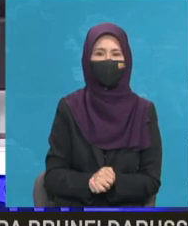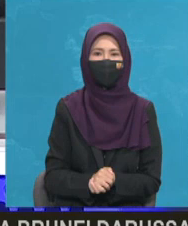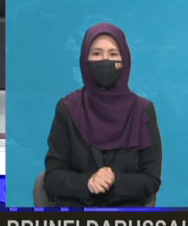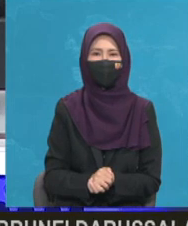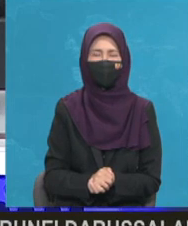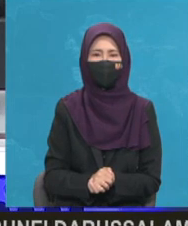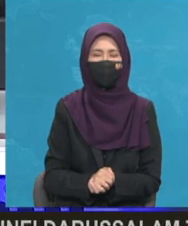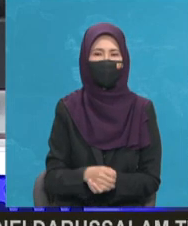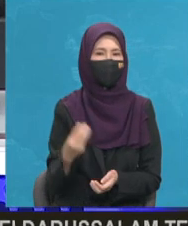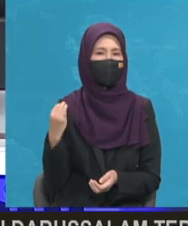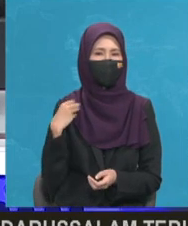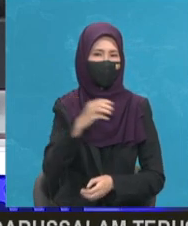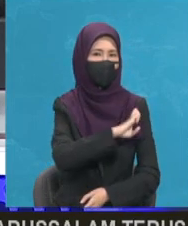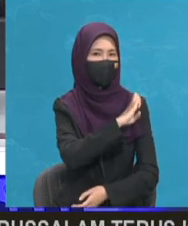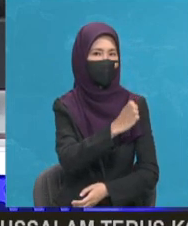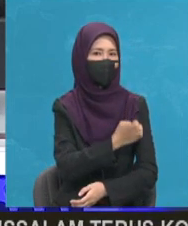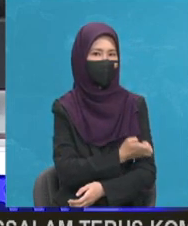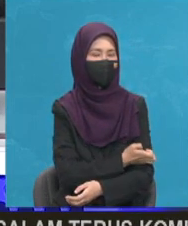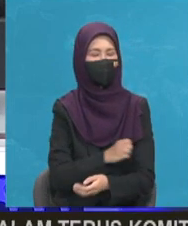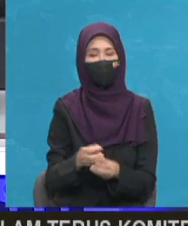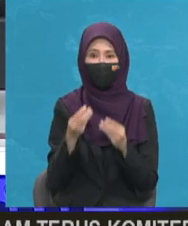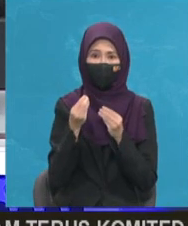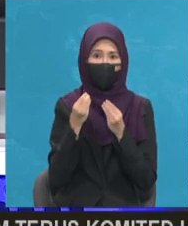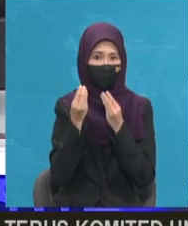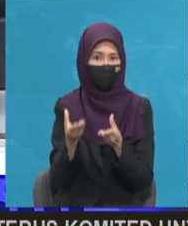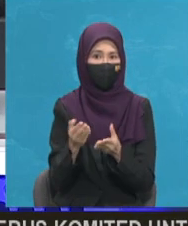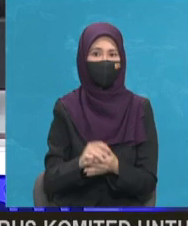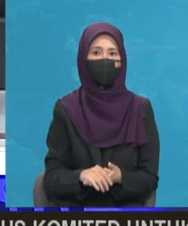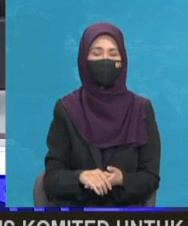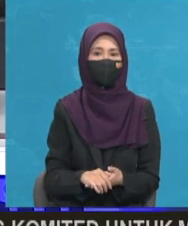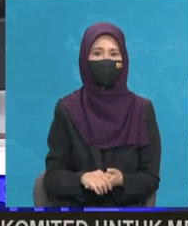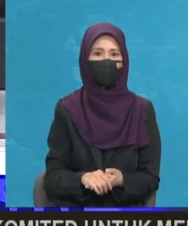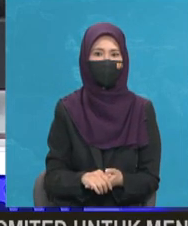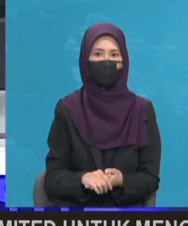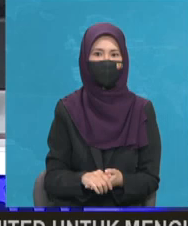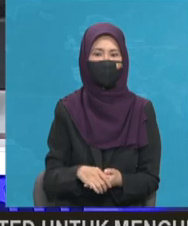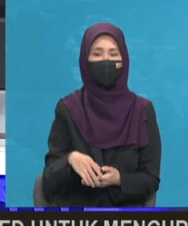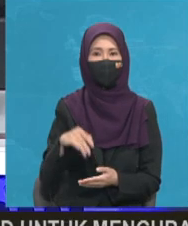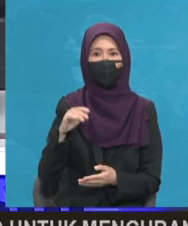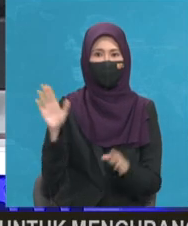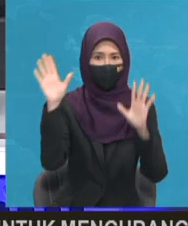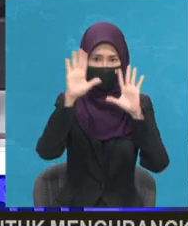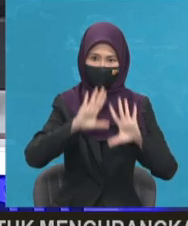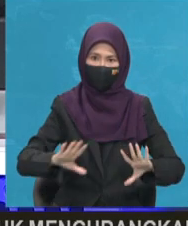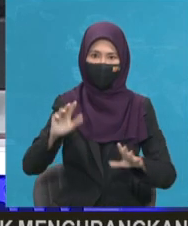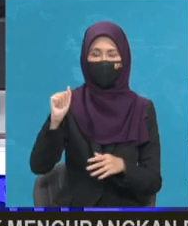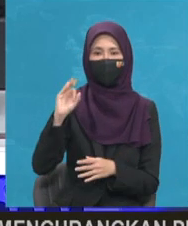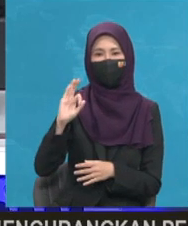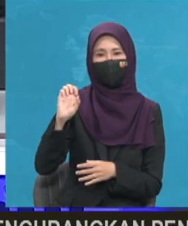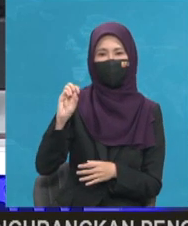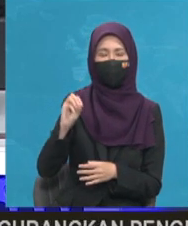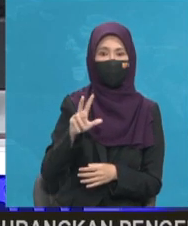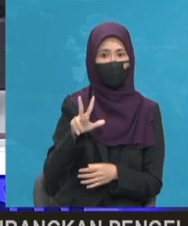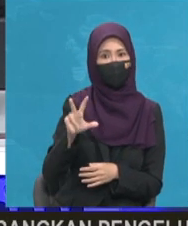oleh menteri tenaga dalam ucap tabel pada persidangan persekutuan pertumbuhan kejuruteraan aseantta video kali